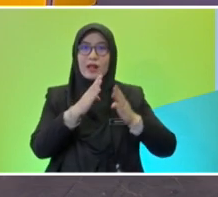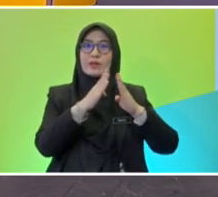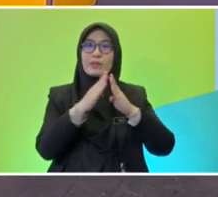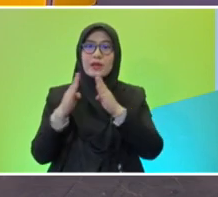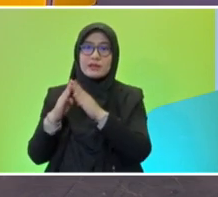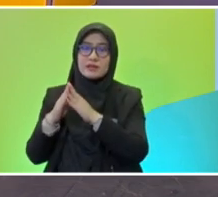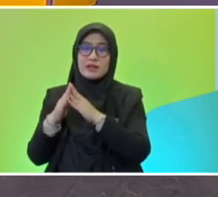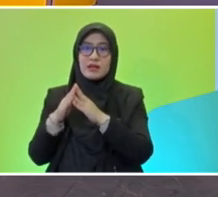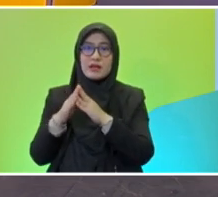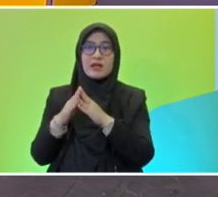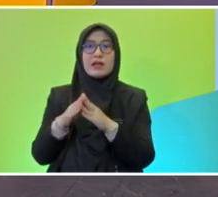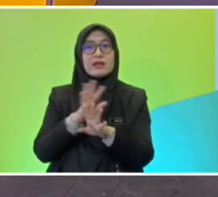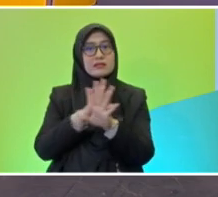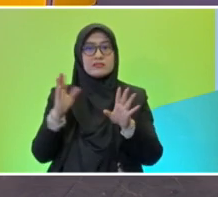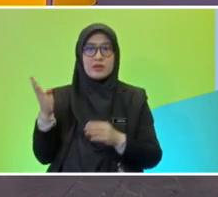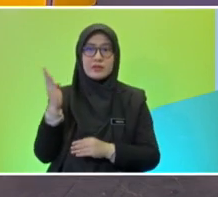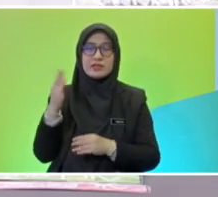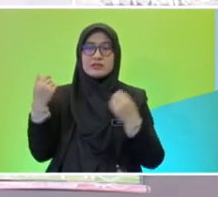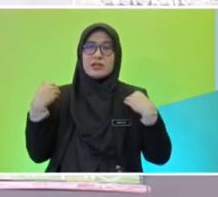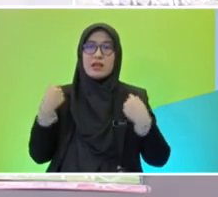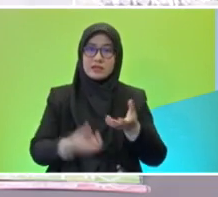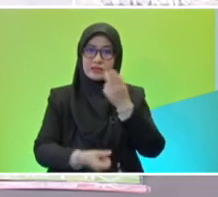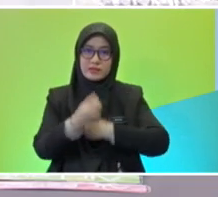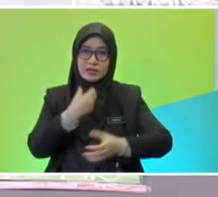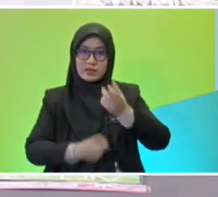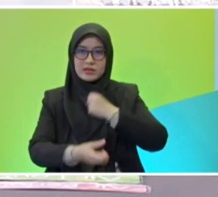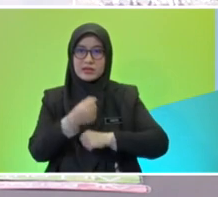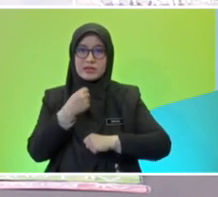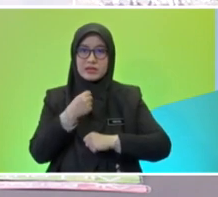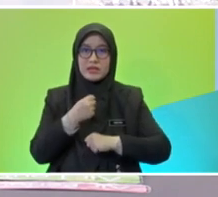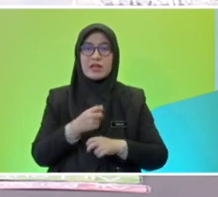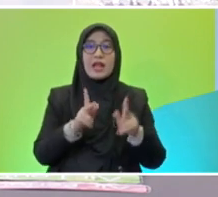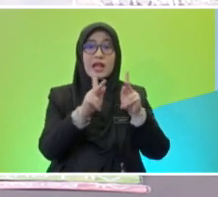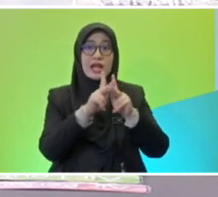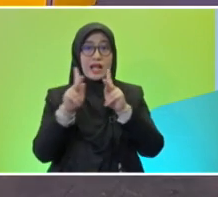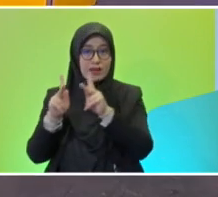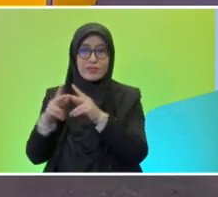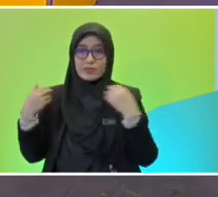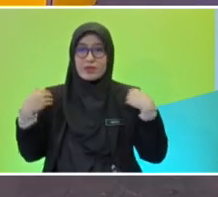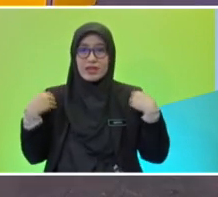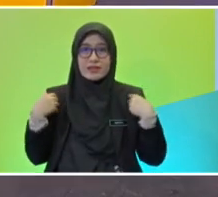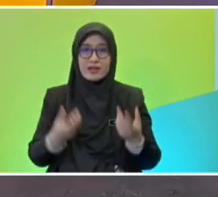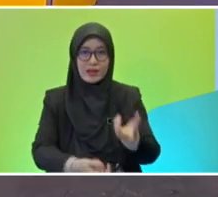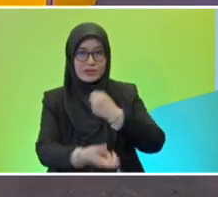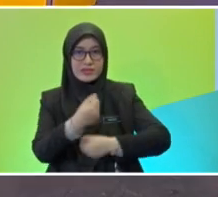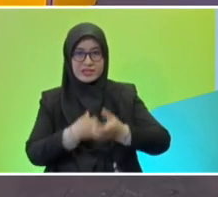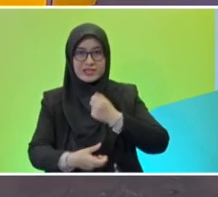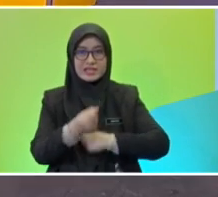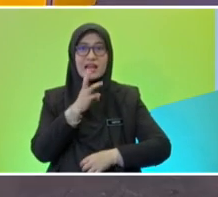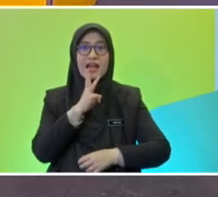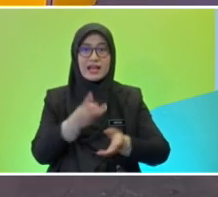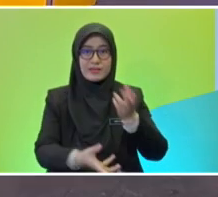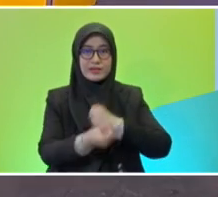gimana aduh nah di kampung Mungkin ada lagi saya pergi di kampung ada air Perigi